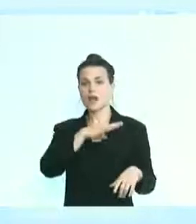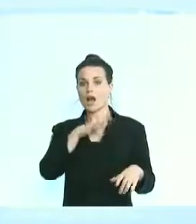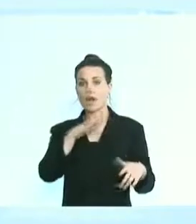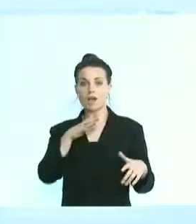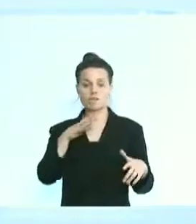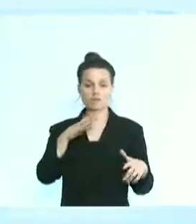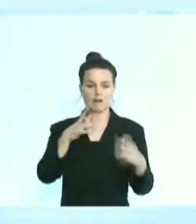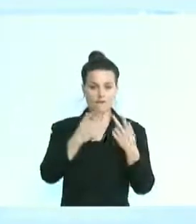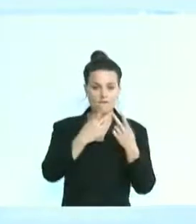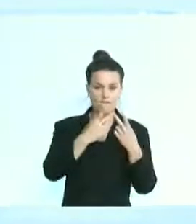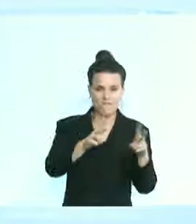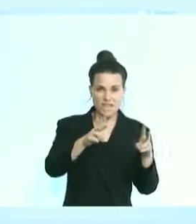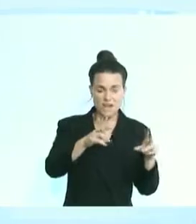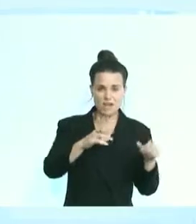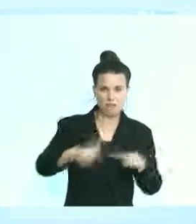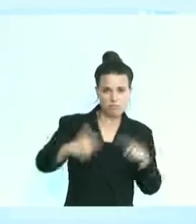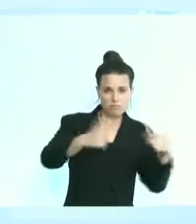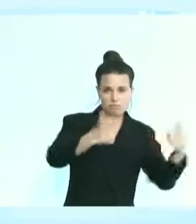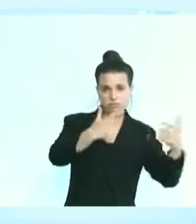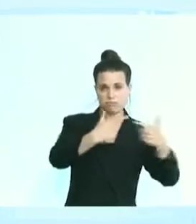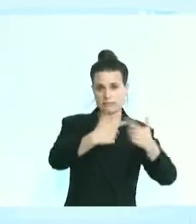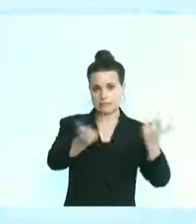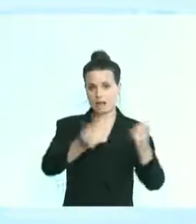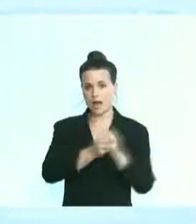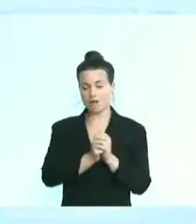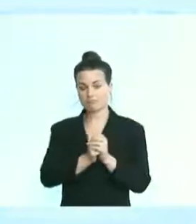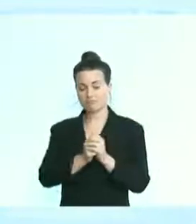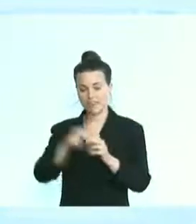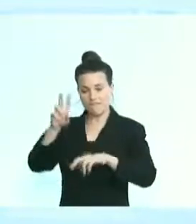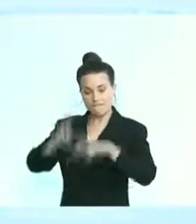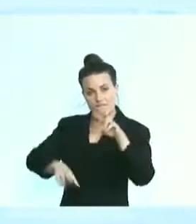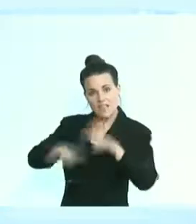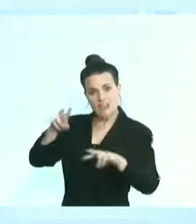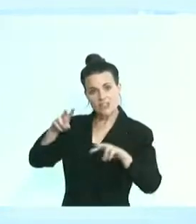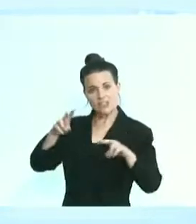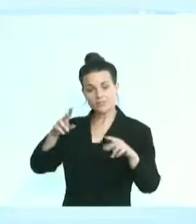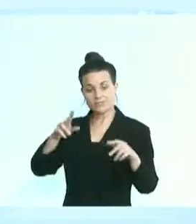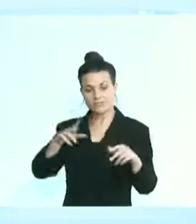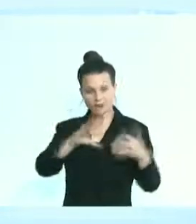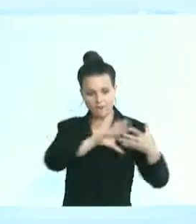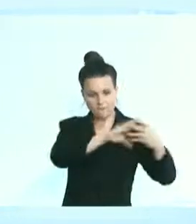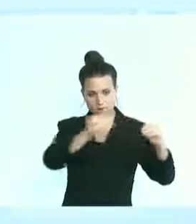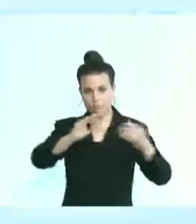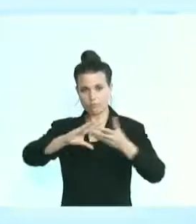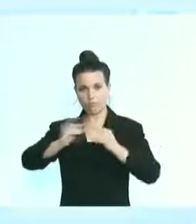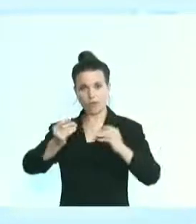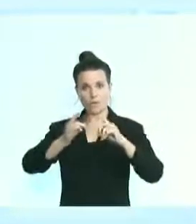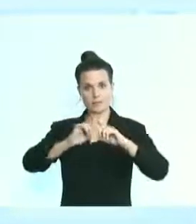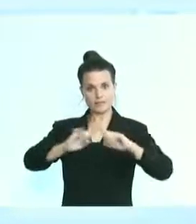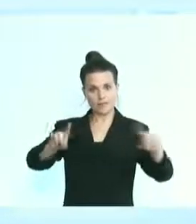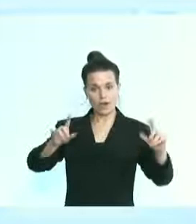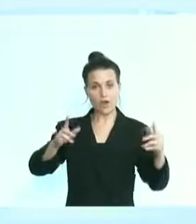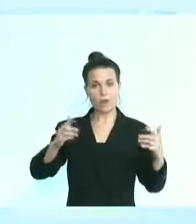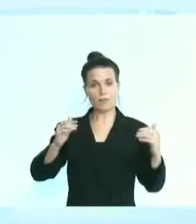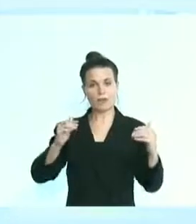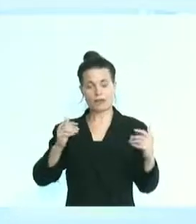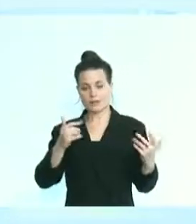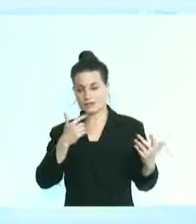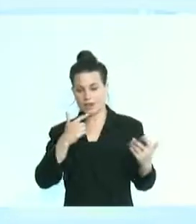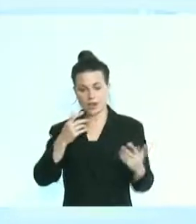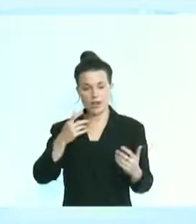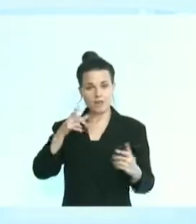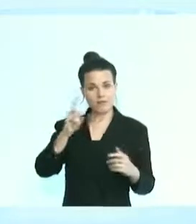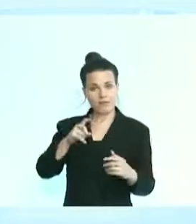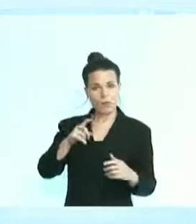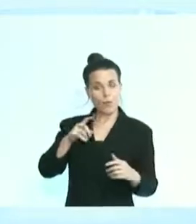rurales. Donc il y a vraiment un travail d'adaptation qui doit être apporté avec une connaissance de proximité.